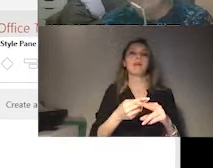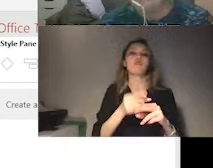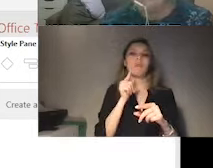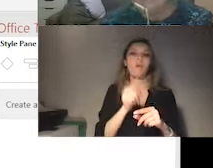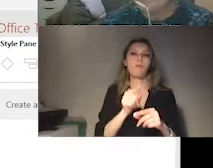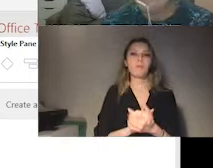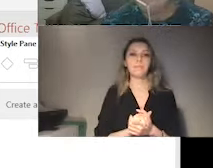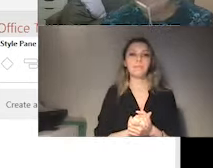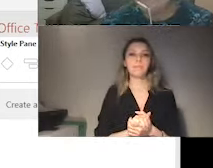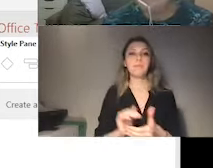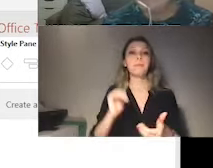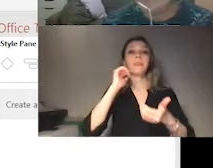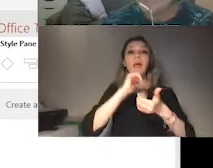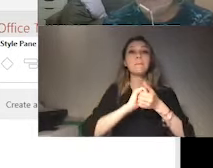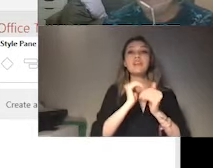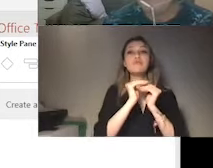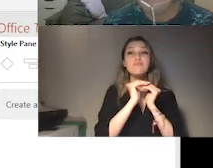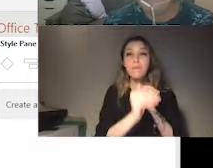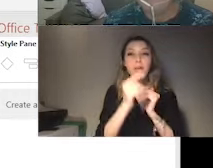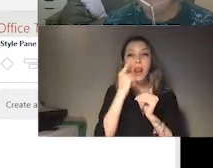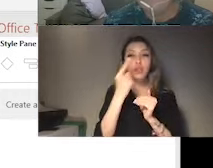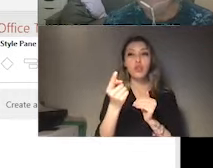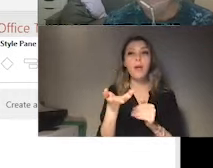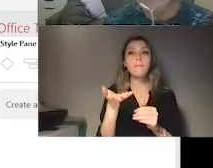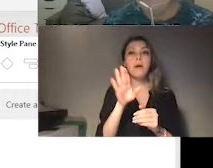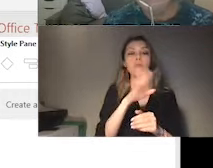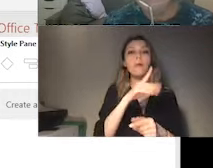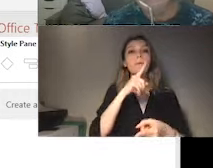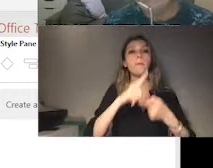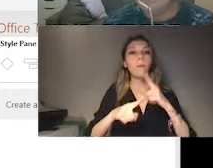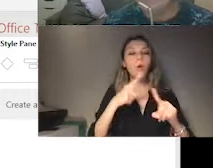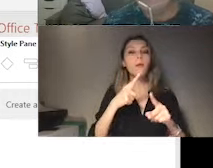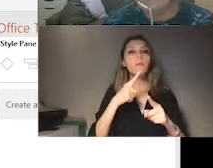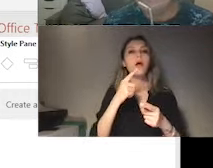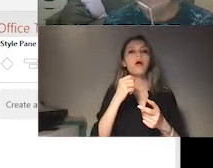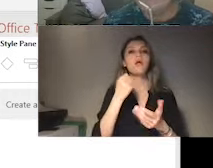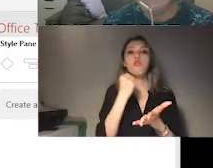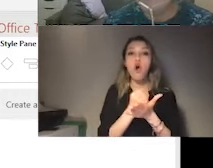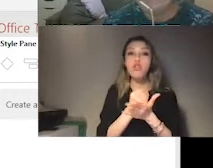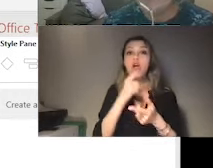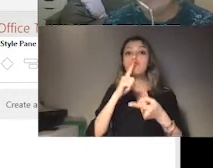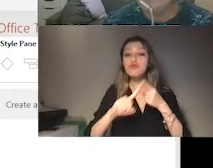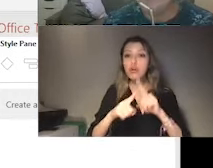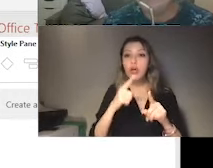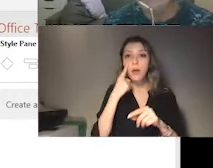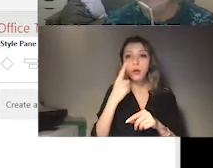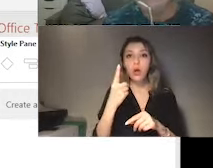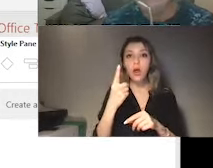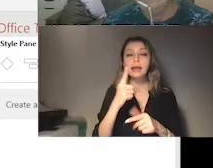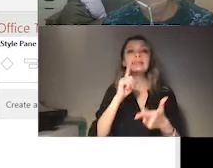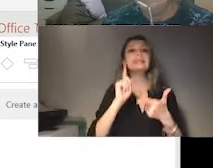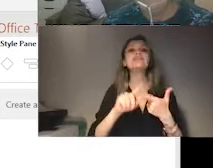Birleşmiş Milletler'in diğer sözleşme, onayladığı sözleşmeler içerisinde gölge rapor sunma